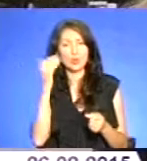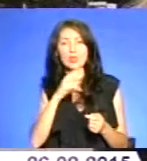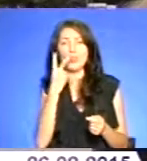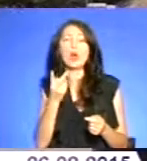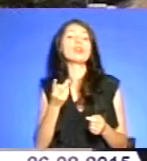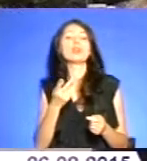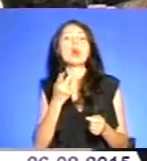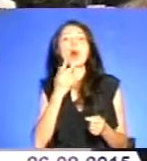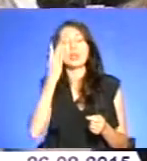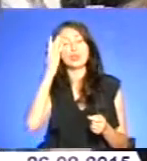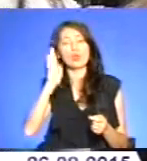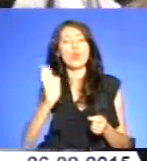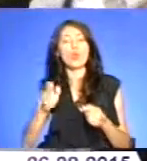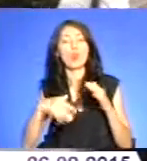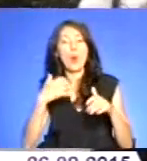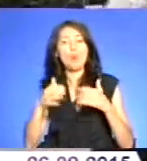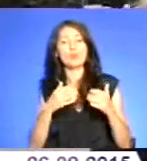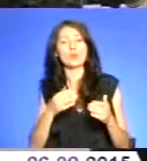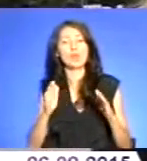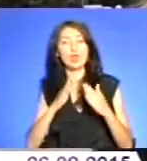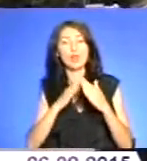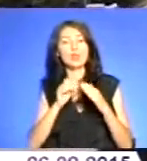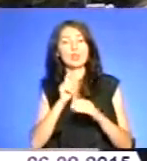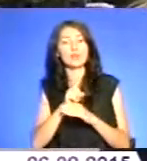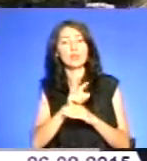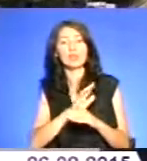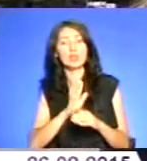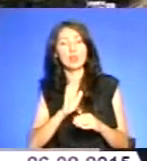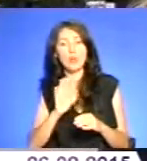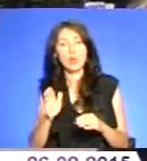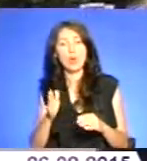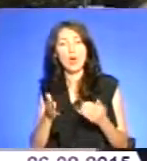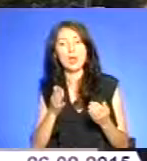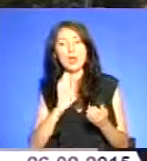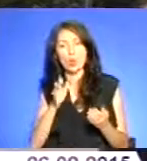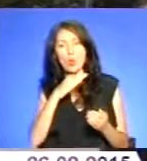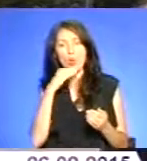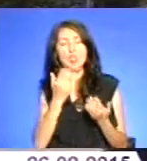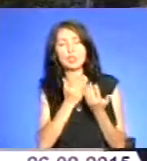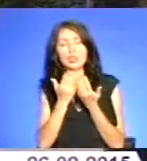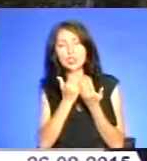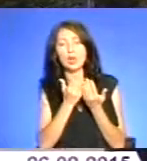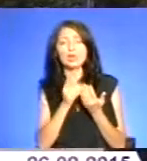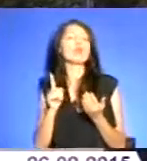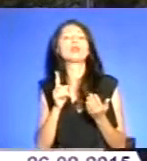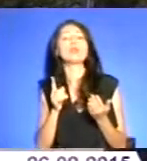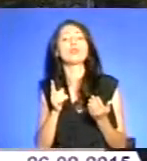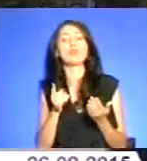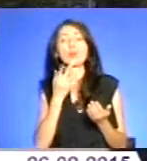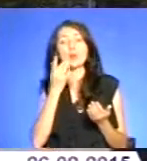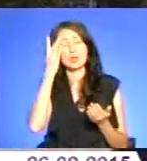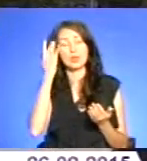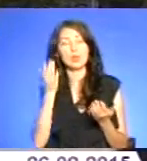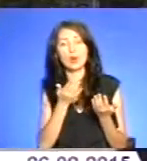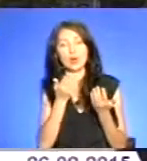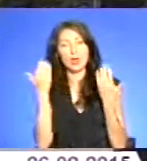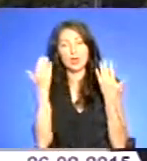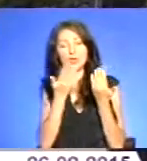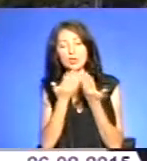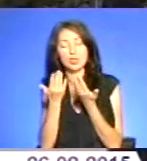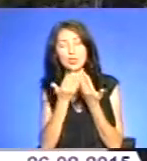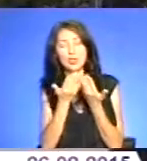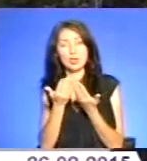шалене. Домашні завдання, може так, не було, а було більше таке, як читання, щоб прочитати на літні канікули